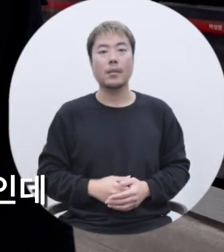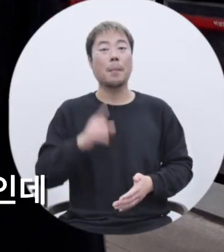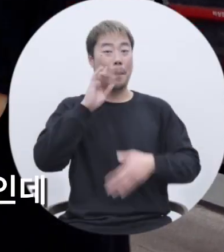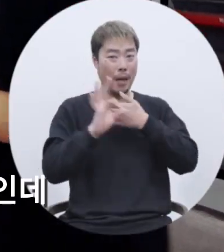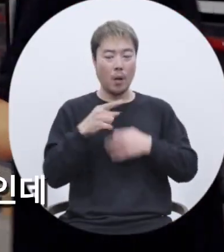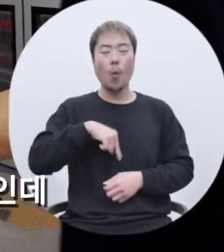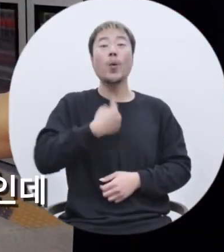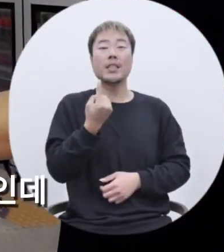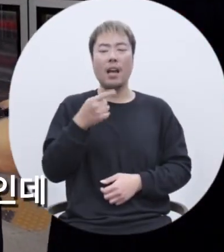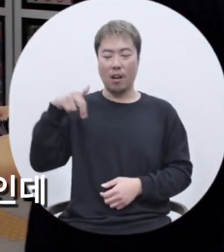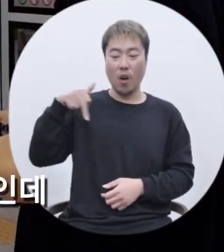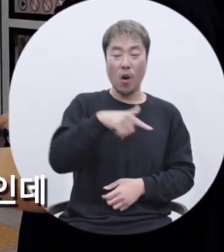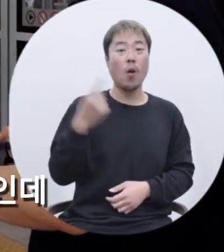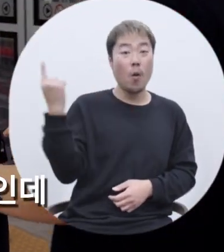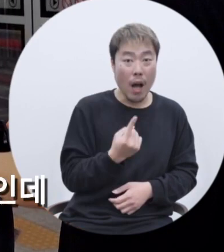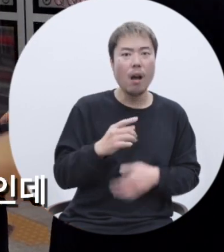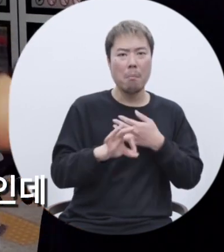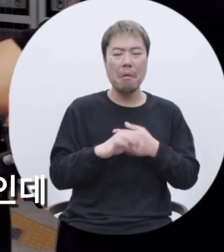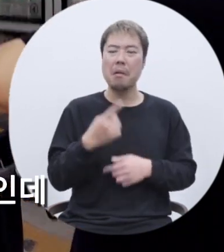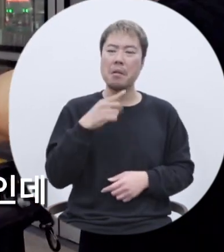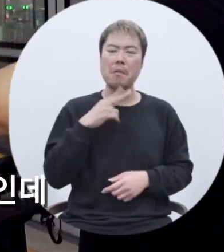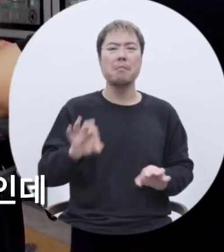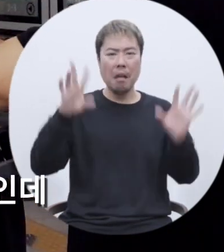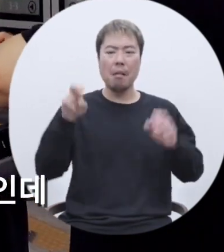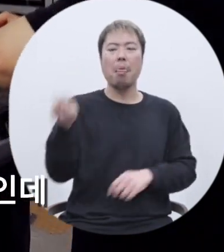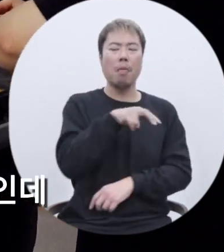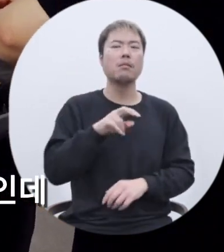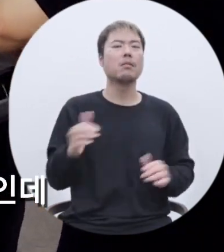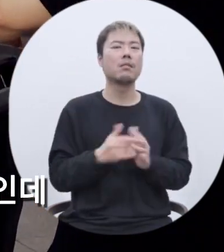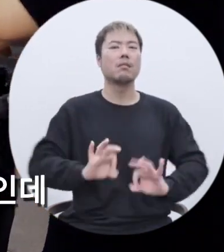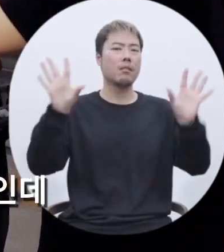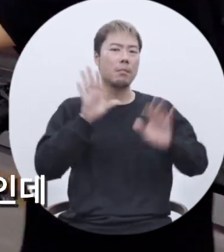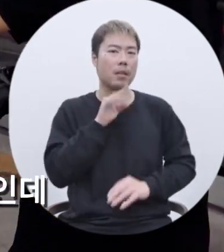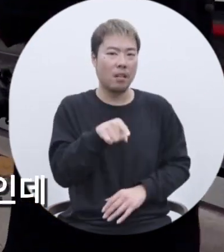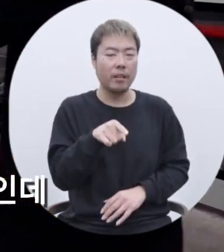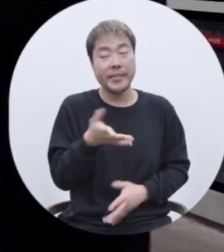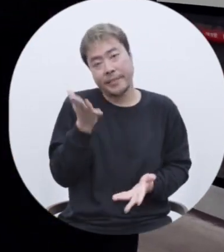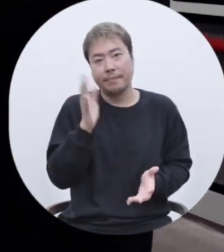만약에 저 혼자 왔으면은 1, 2분이면 벗어났을 공간인데.